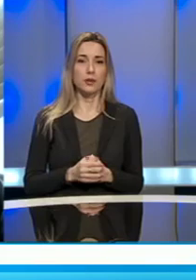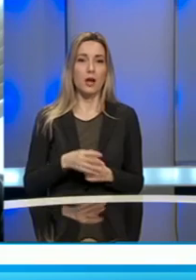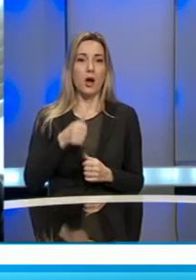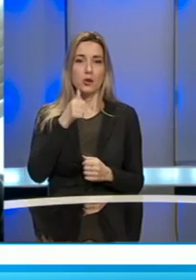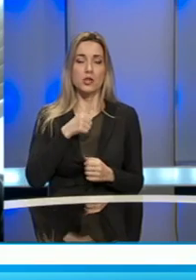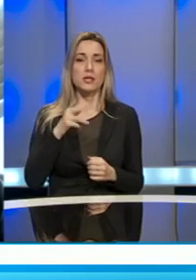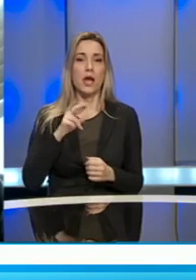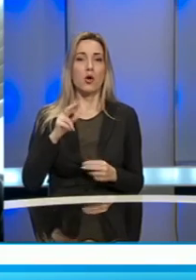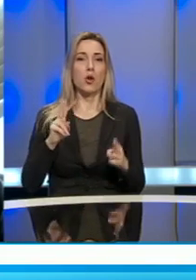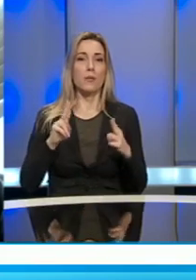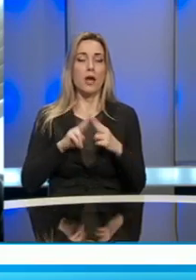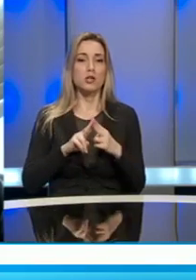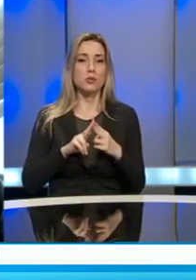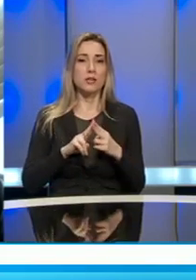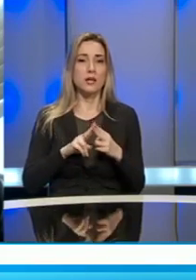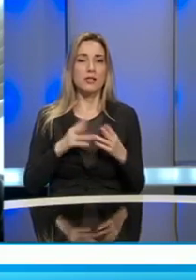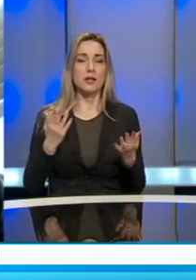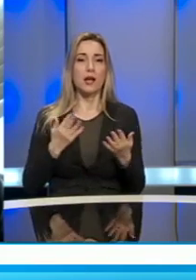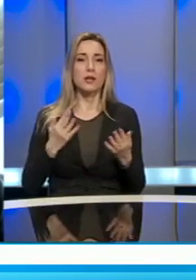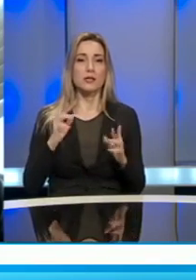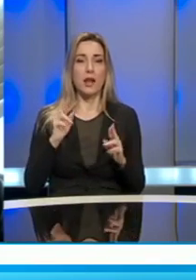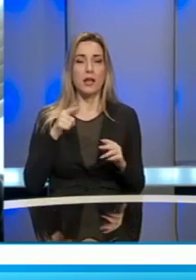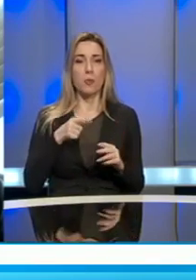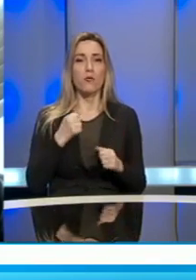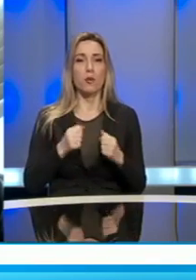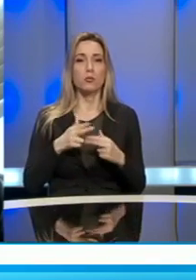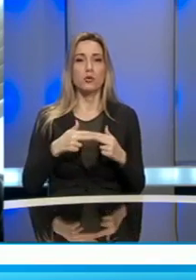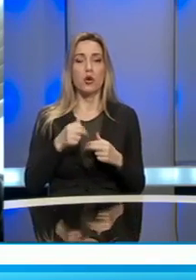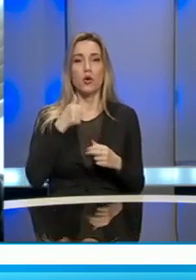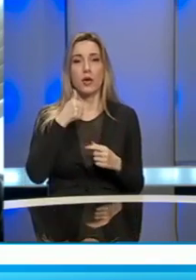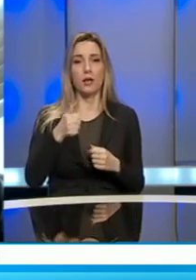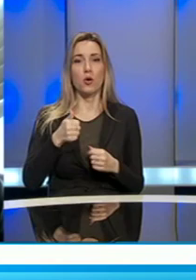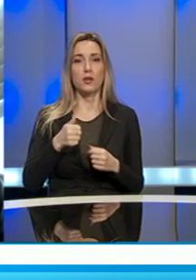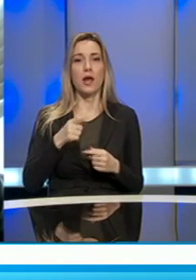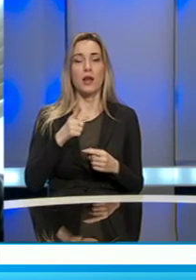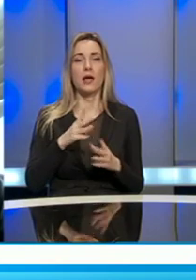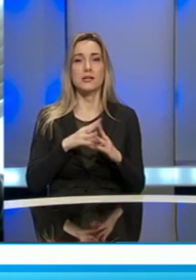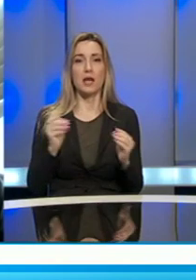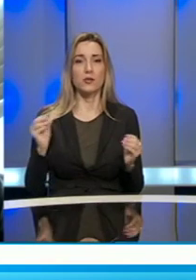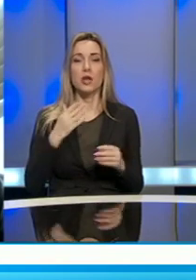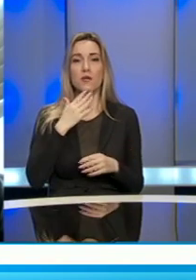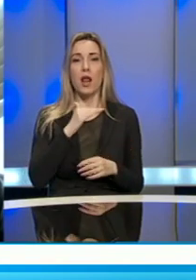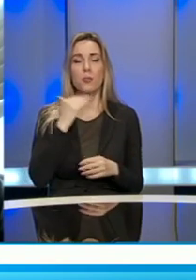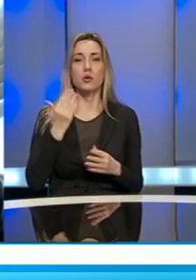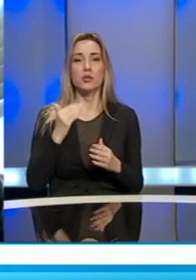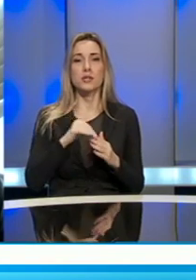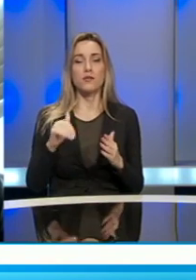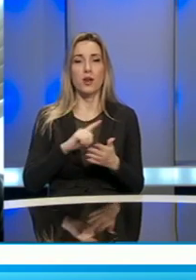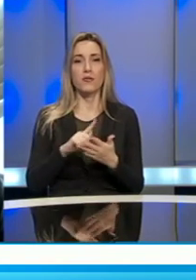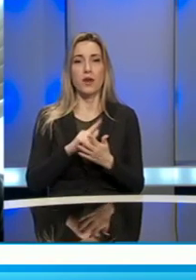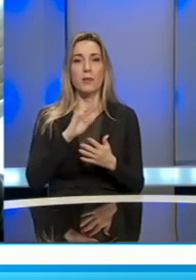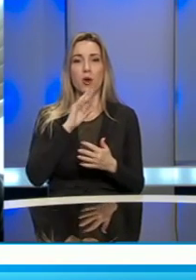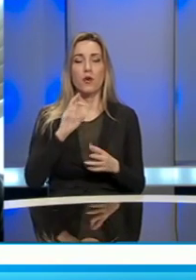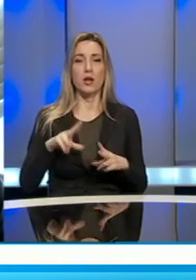bosansko-hercegovačka ekonomija susresti, evo, kada se ovo, nadamo se, je uskoro jednog dana i završi. Hvala vam puno što ste izdvojili vrijeme, govorili